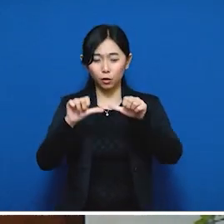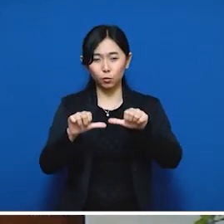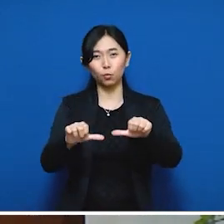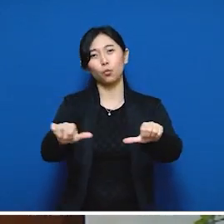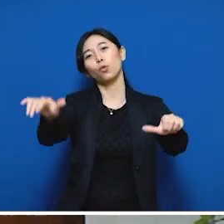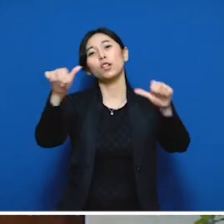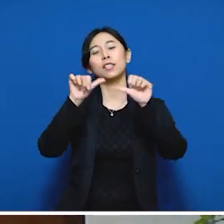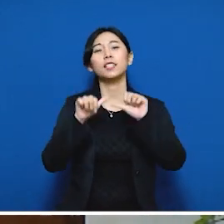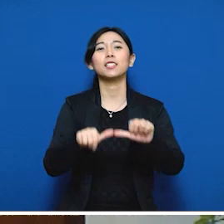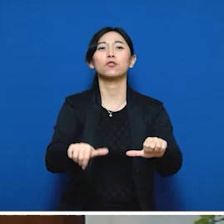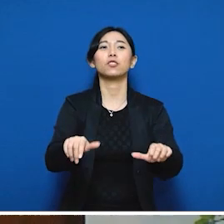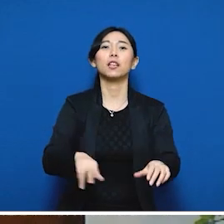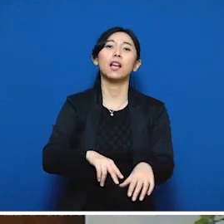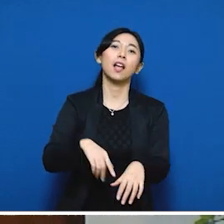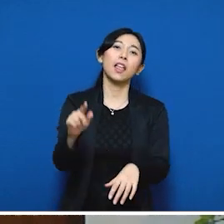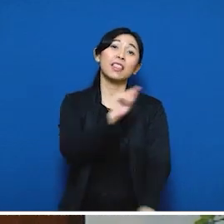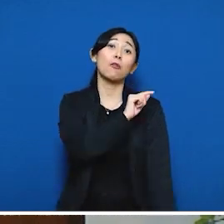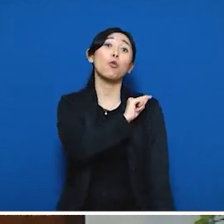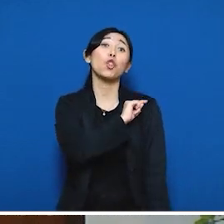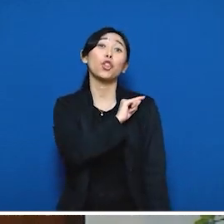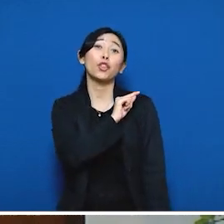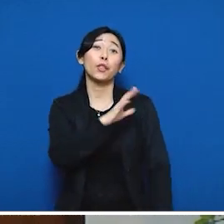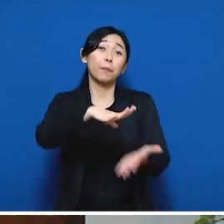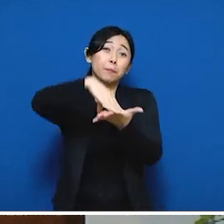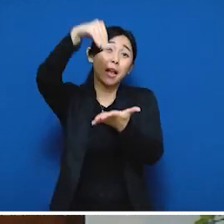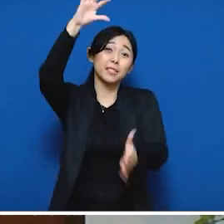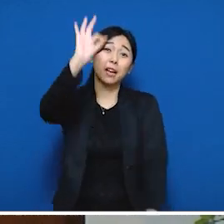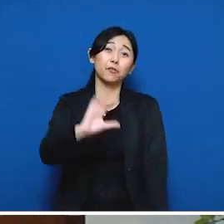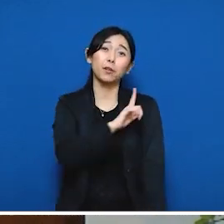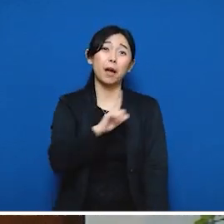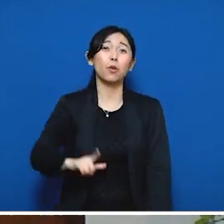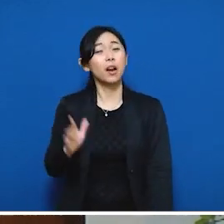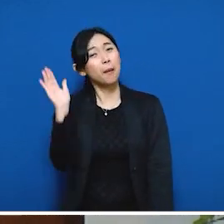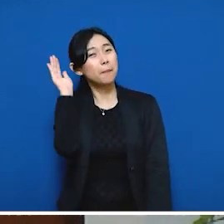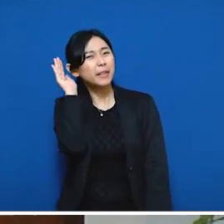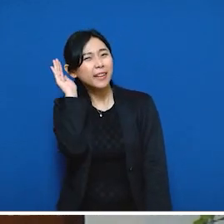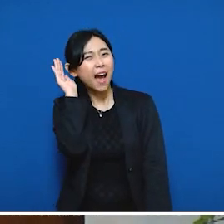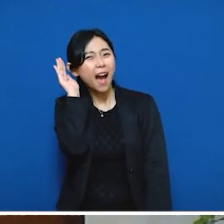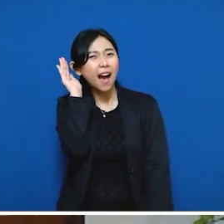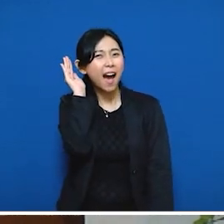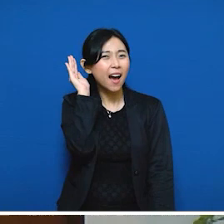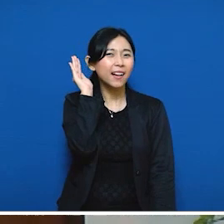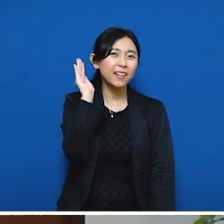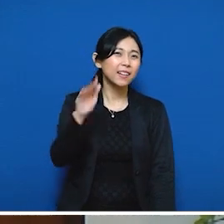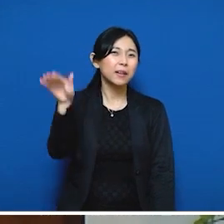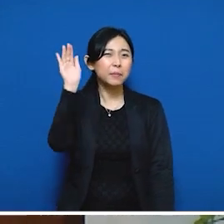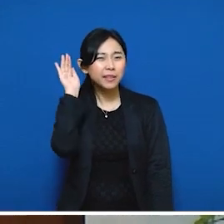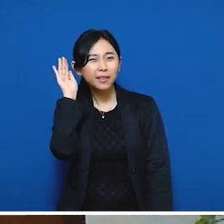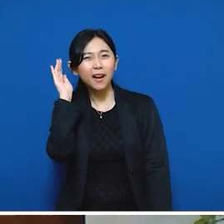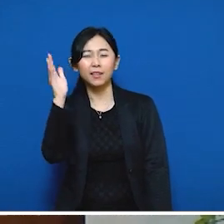ketekunan untuk mempelajari firman Tuhan. Mau dengar-dengaran terhadap hal-hal yang baik tentang